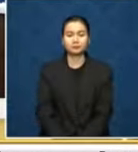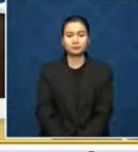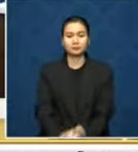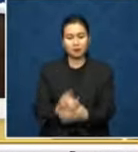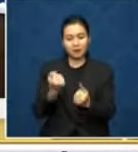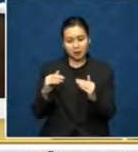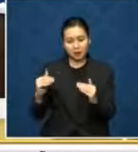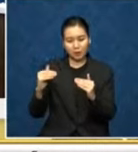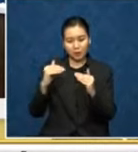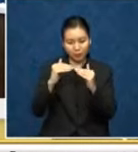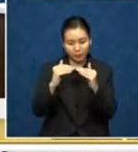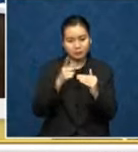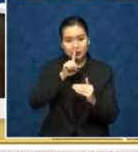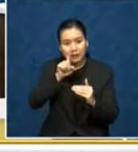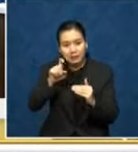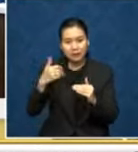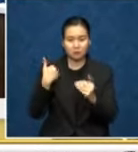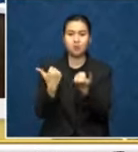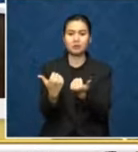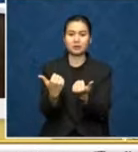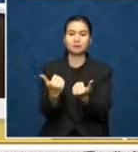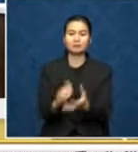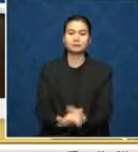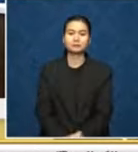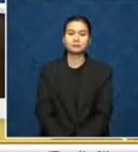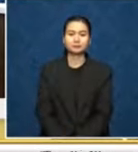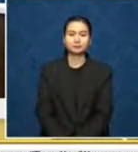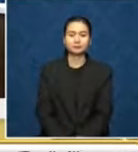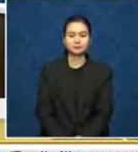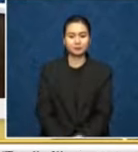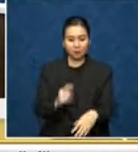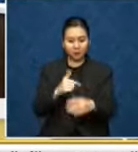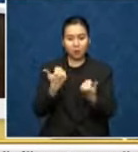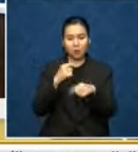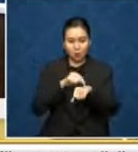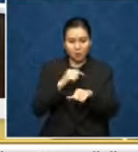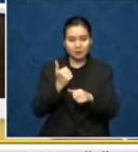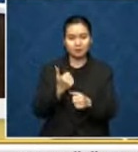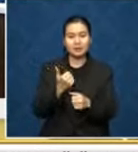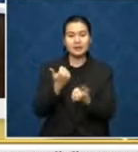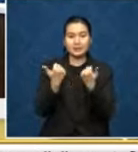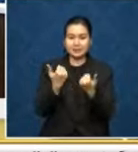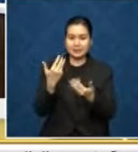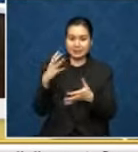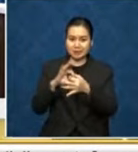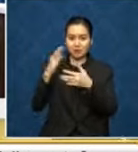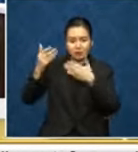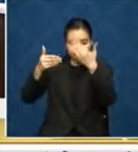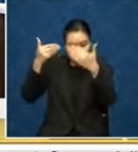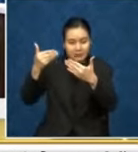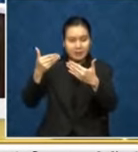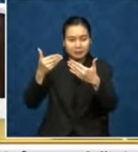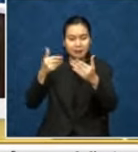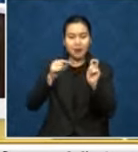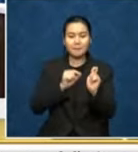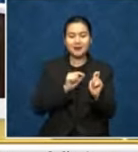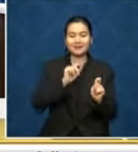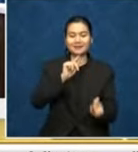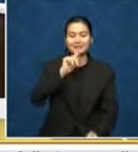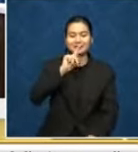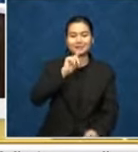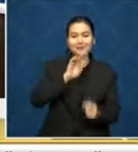ยังเป็นเรื่องที่ต้องทวงถามครับอย่างวันนี้นะครับผมใช้เวลาในที่นี้ไปพร้อมๆกับกิจกรรมที่เกิดขึ้นในอำเภอตากใบ